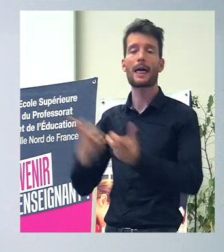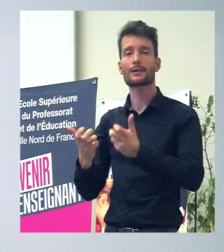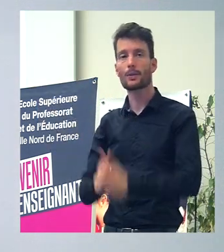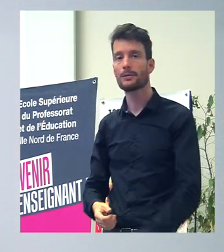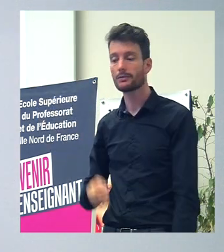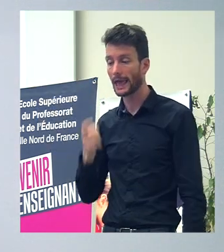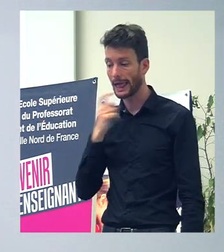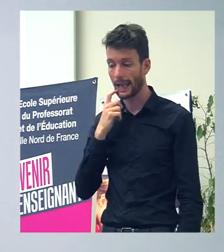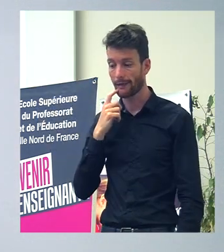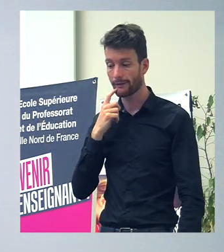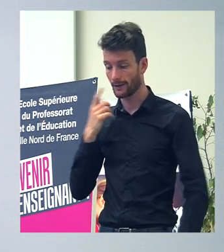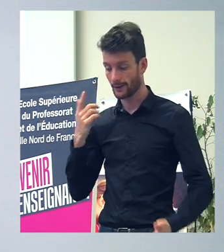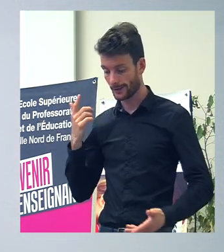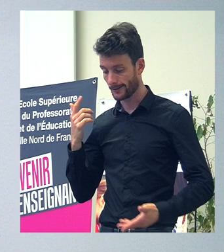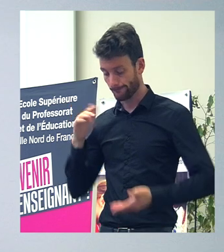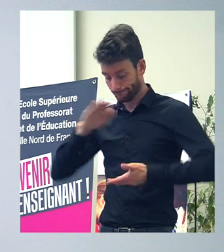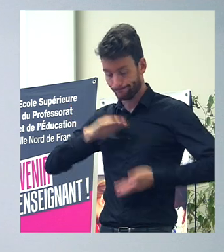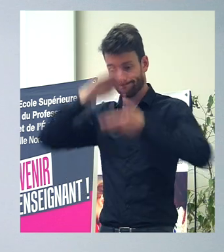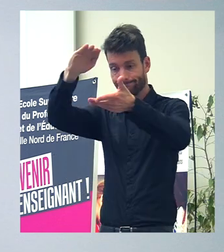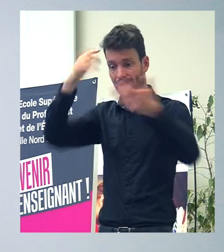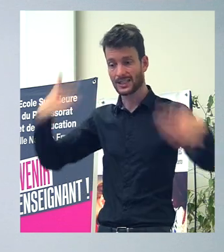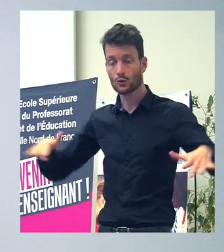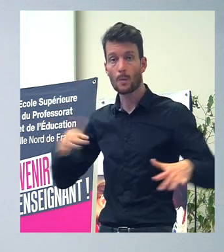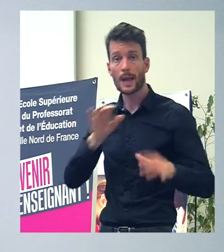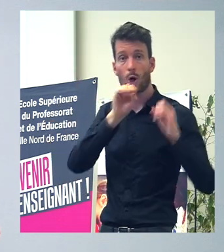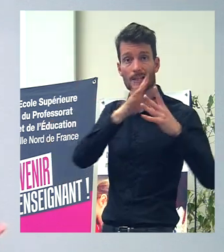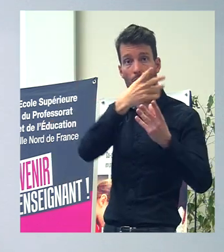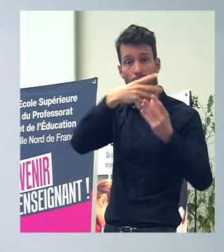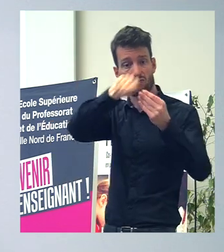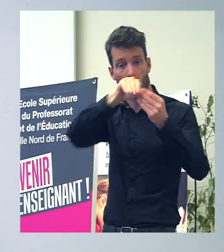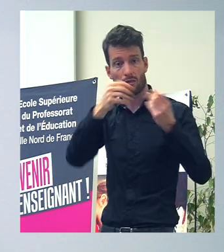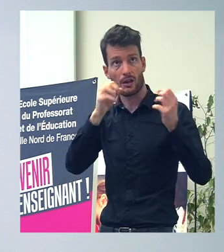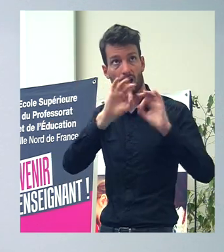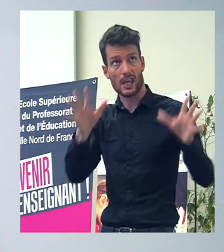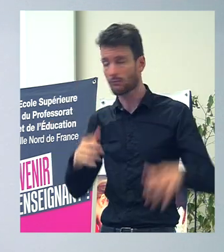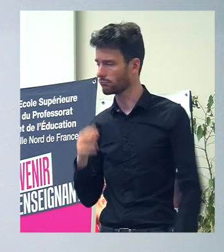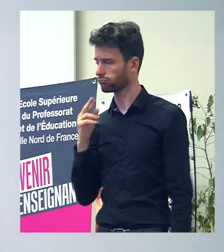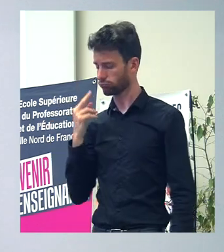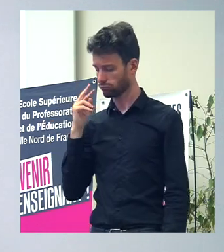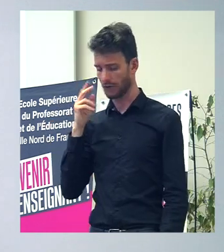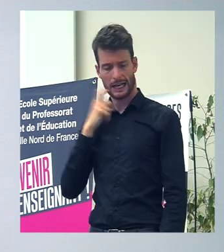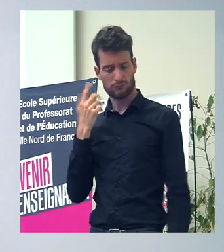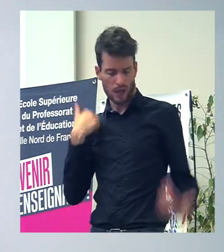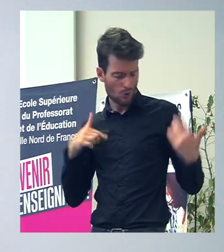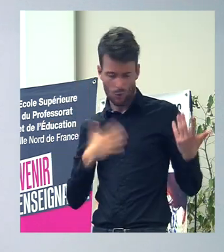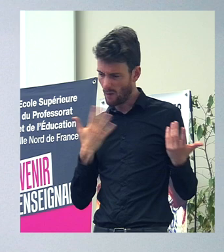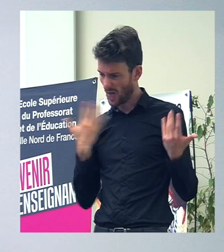doit apporter que ce qui est en lui. Donc, je parlais tout à l'heure de la sécurité sociale.